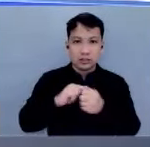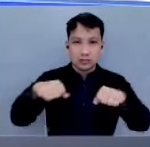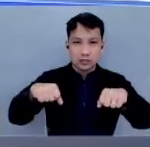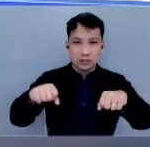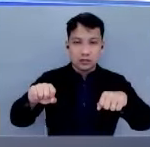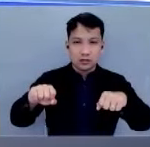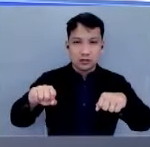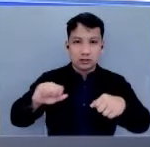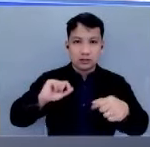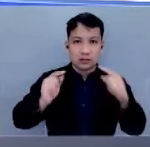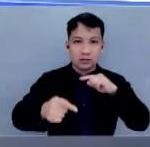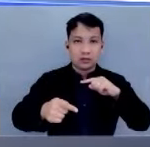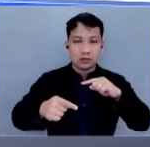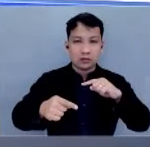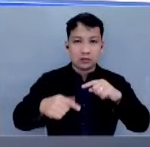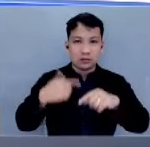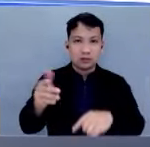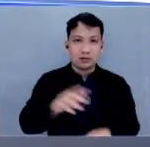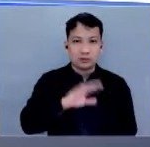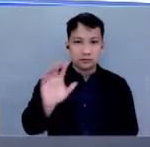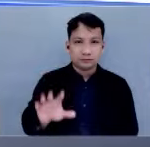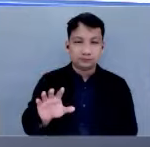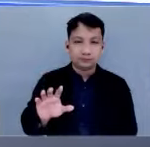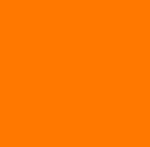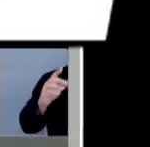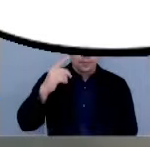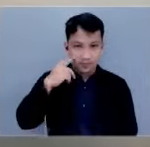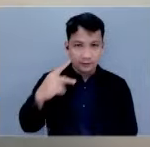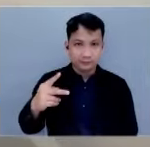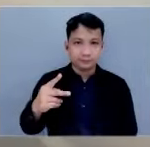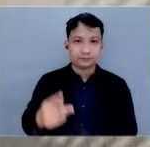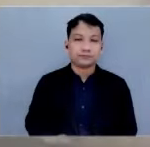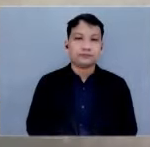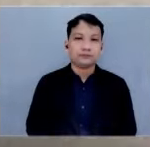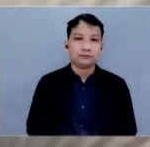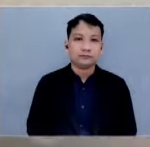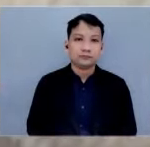kamay. Nasa frontline na balitang iyan si Gerard de la Peña.